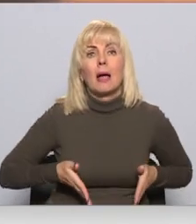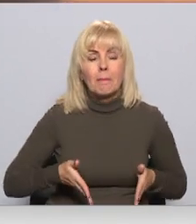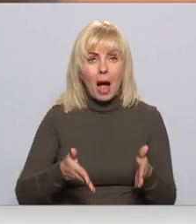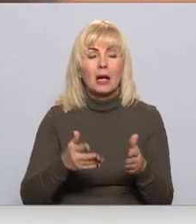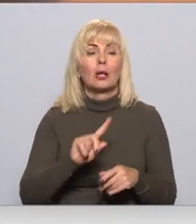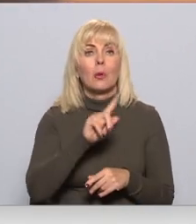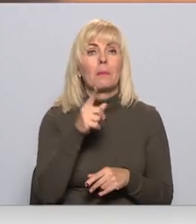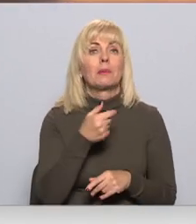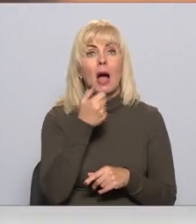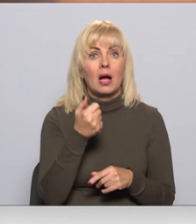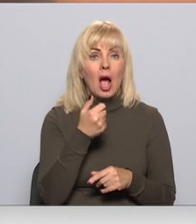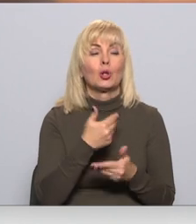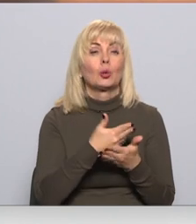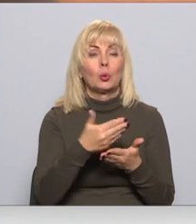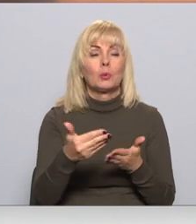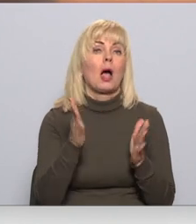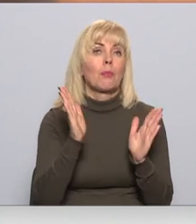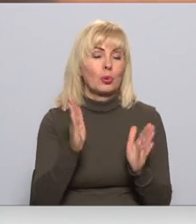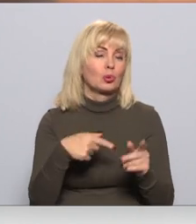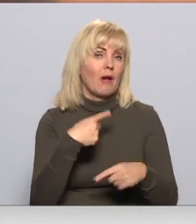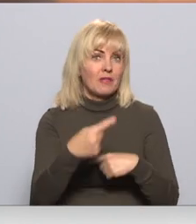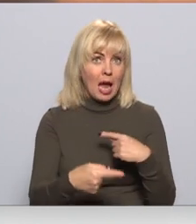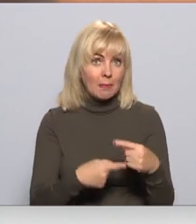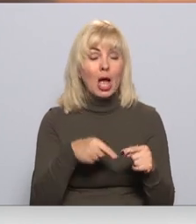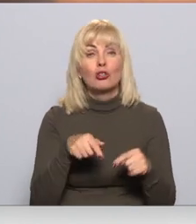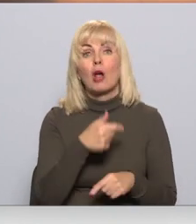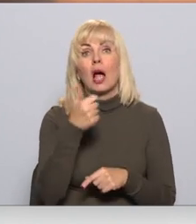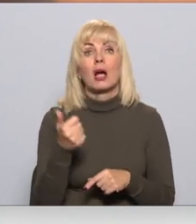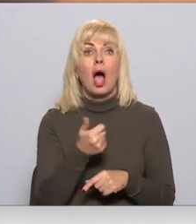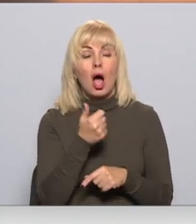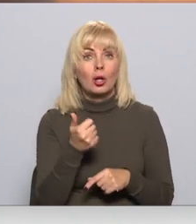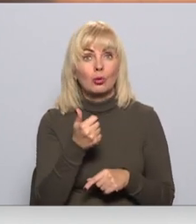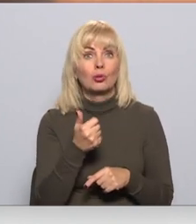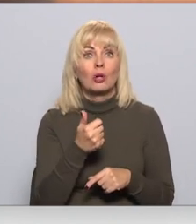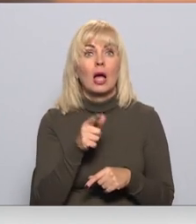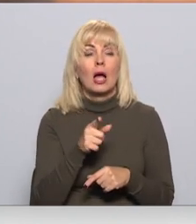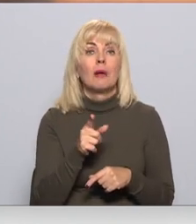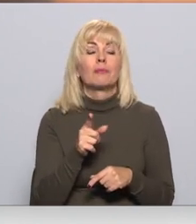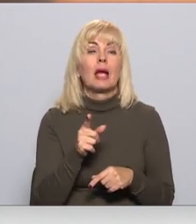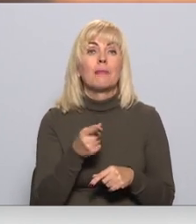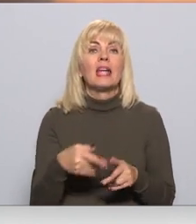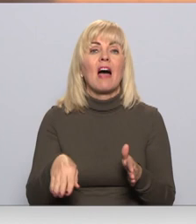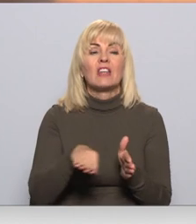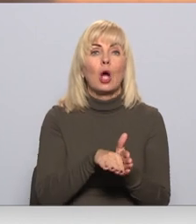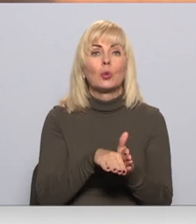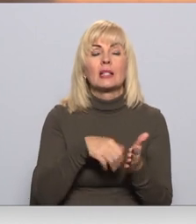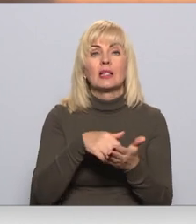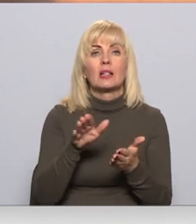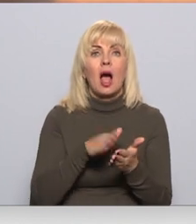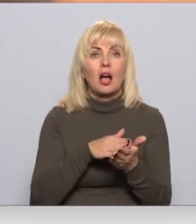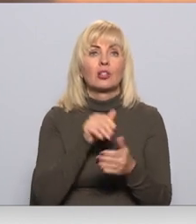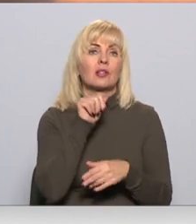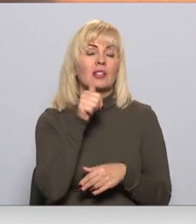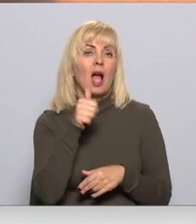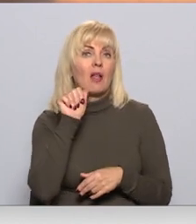pirmā gada un turpinās būt vienmēr, bet mums šajā gadā ir iezagušies mūsu krāsa paletē arī ļoti piesātināti zaļie